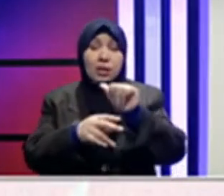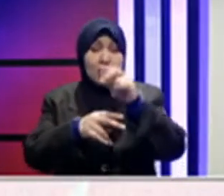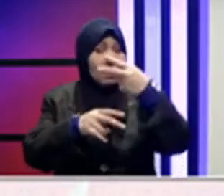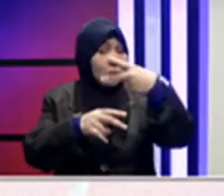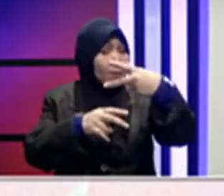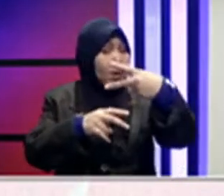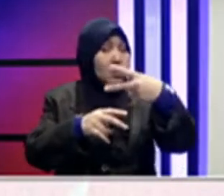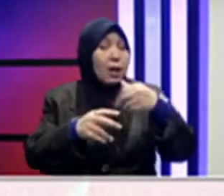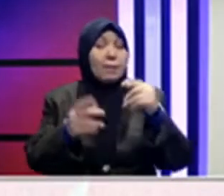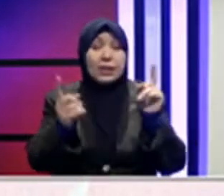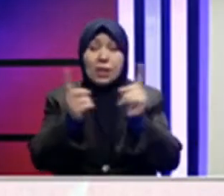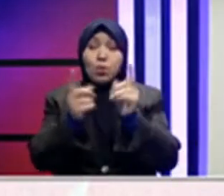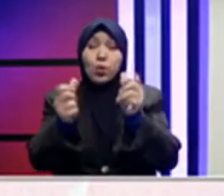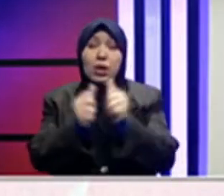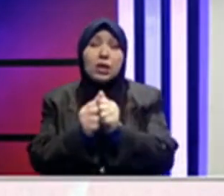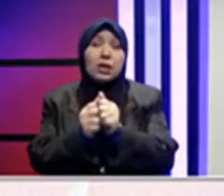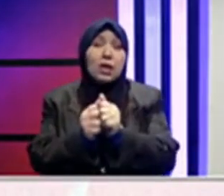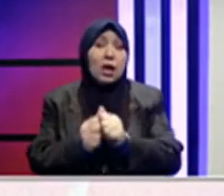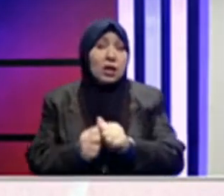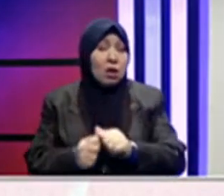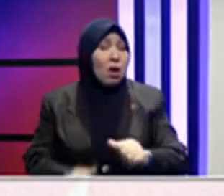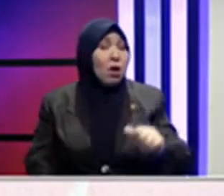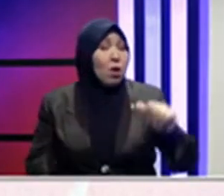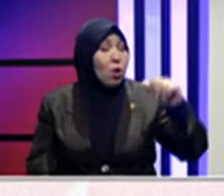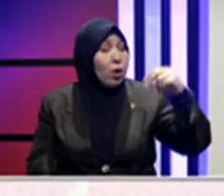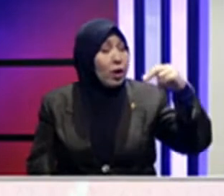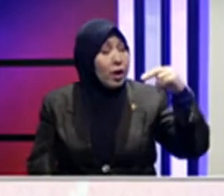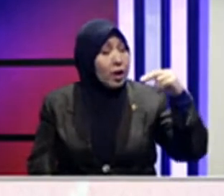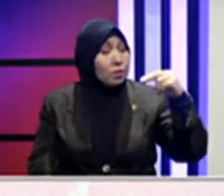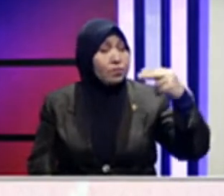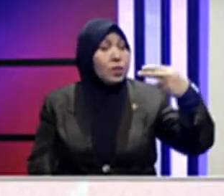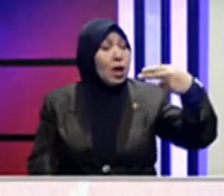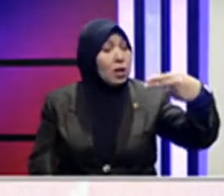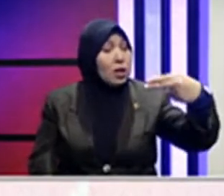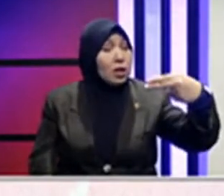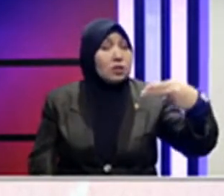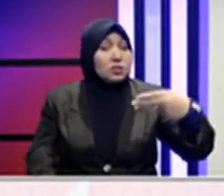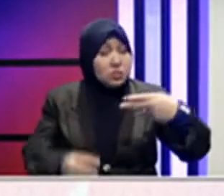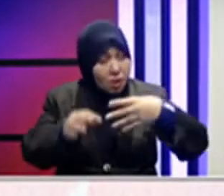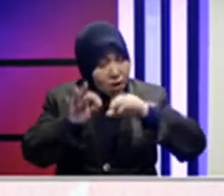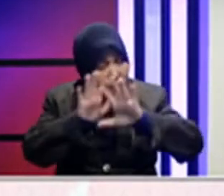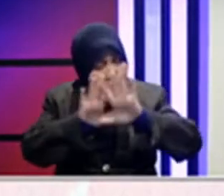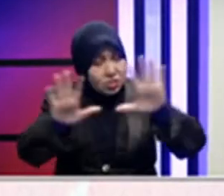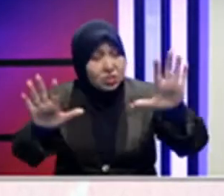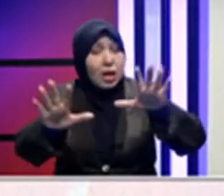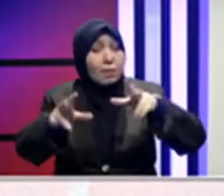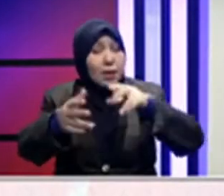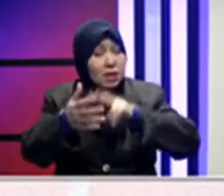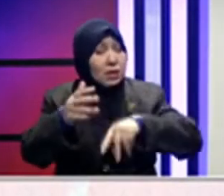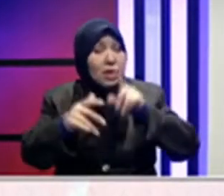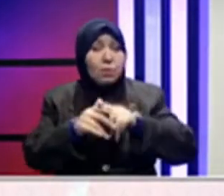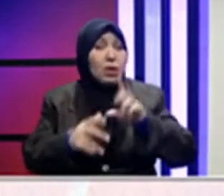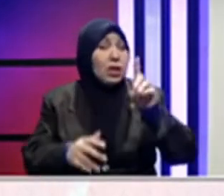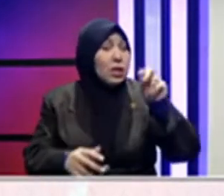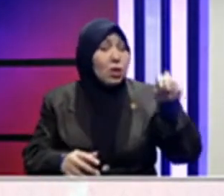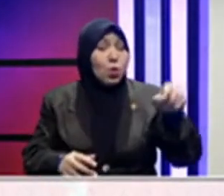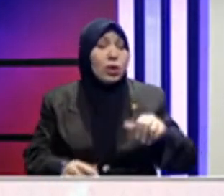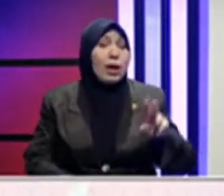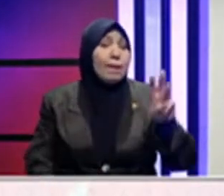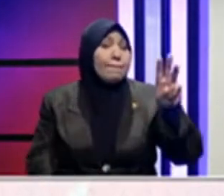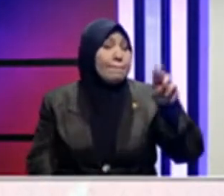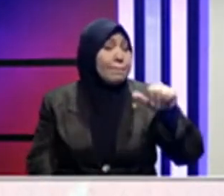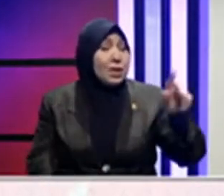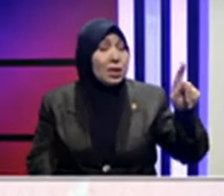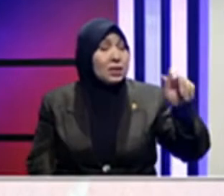tanwin bertemu dengan koin izhar halqi Jelaskan bacaan kita tak bertemu contoh dibaca